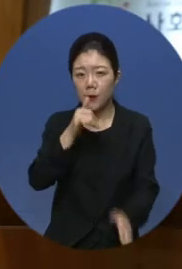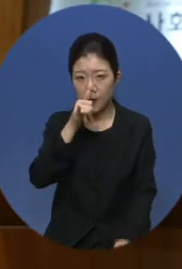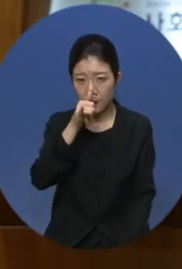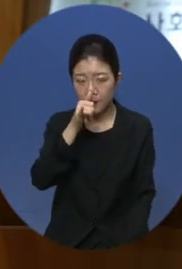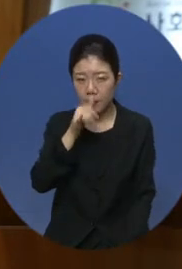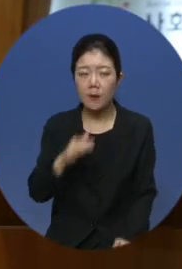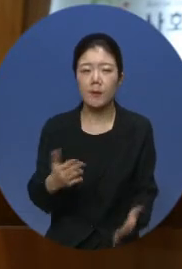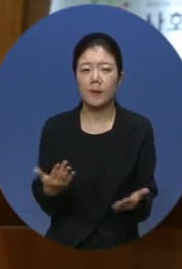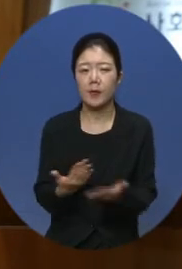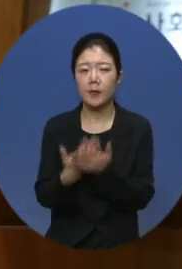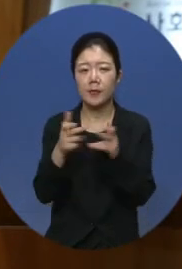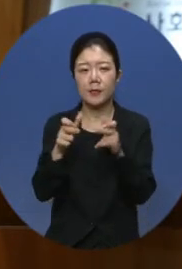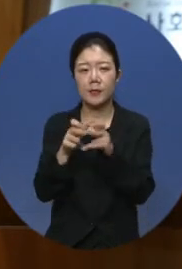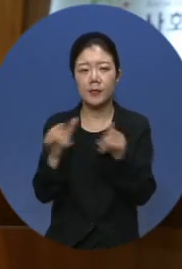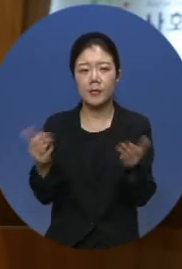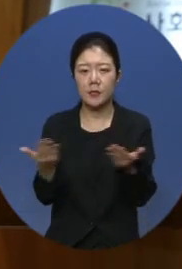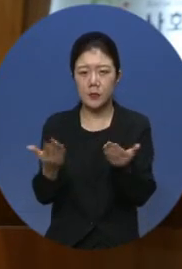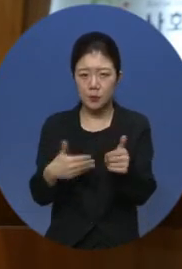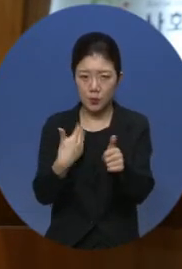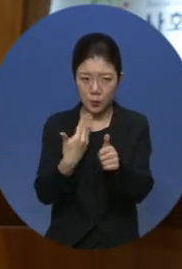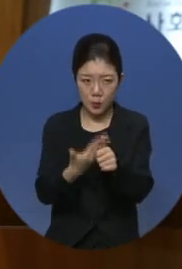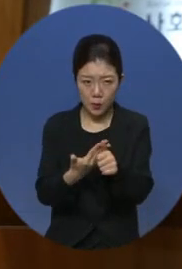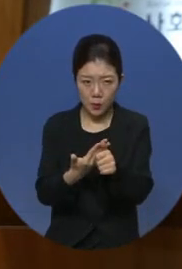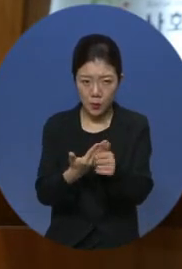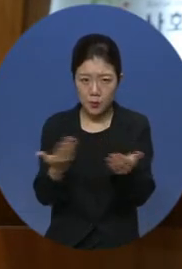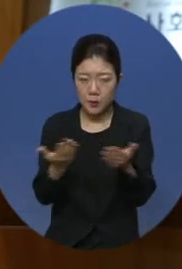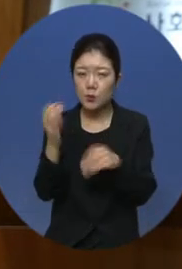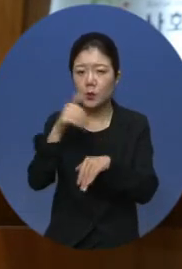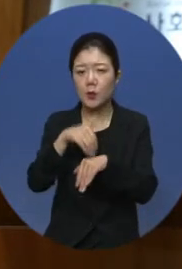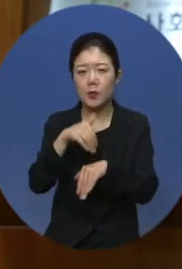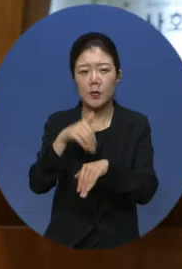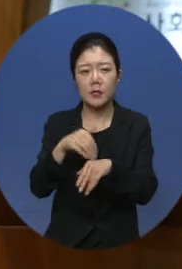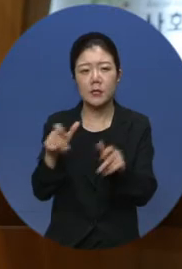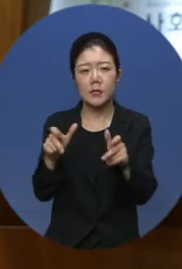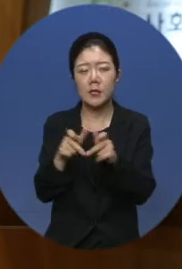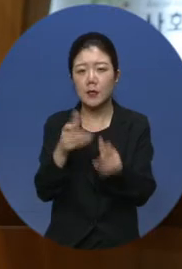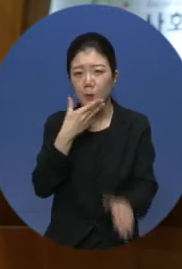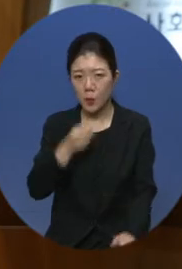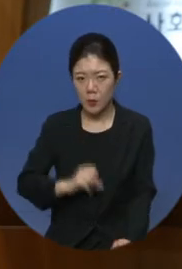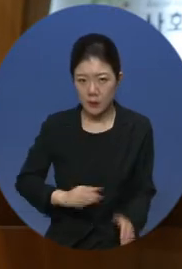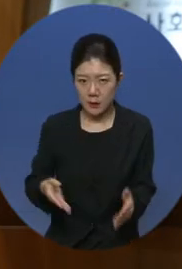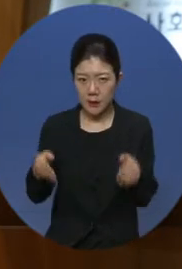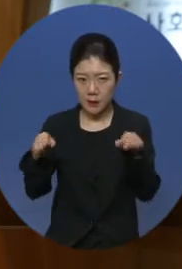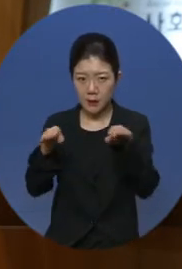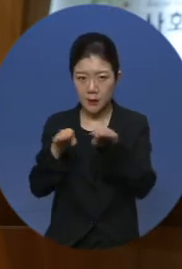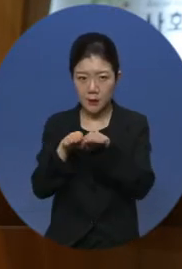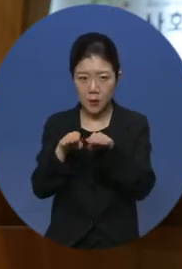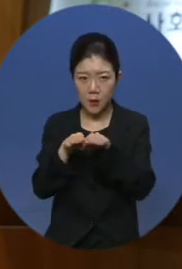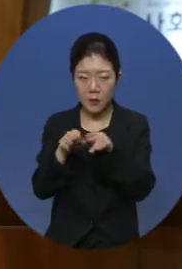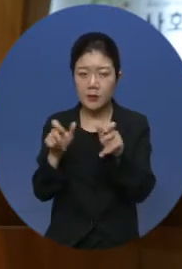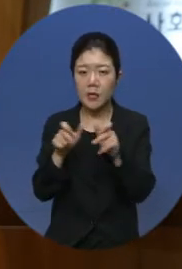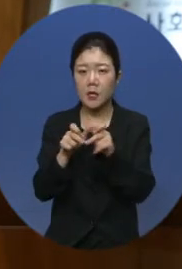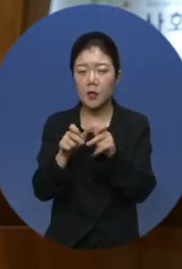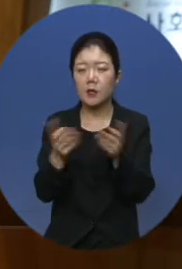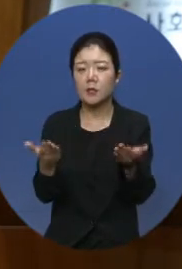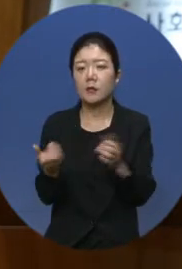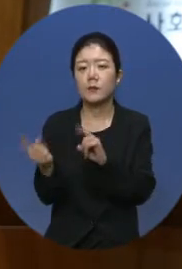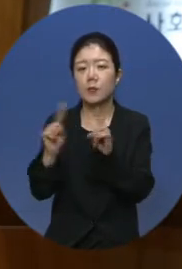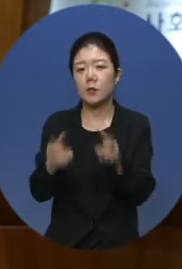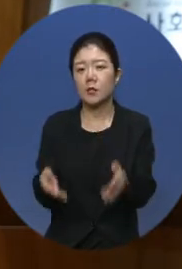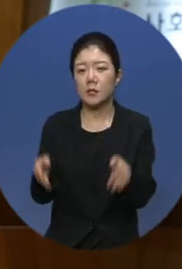그래서 발달장애인들에게 직업을 제공하고 직업을 훈련하는 장애인 복지시설, 우리가 이야기하는 장애인